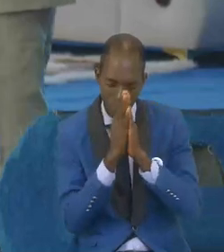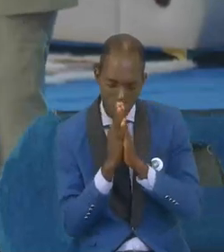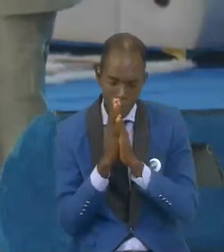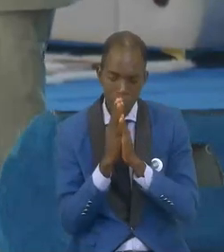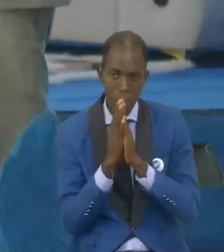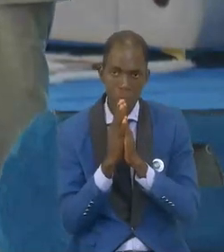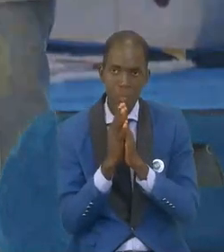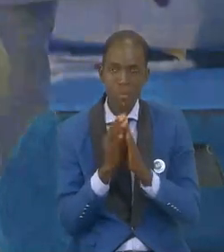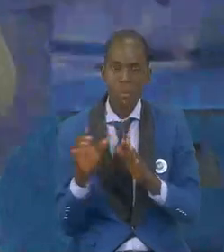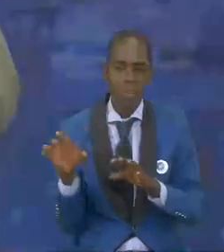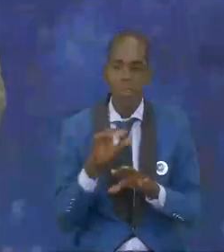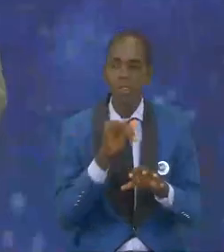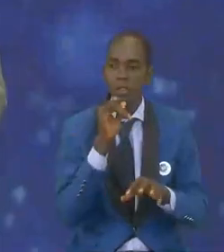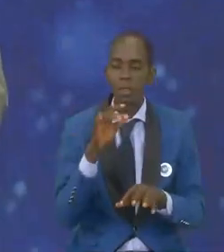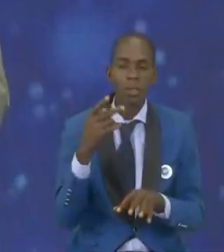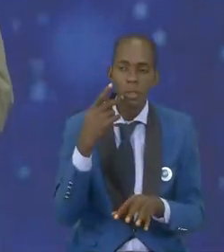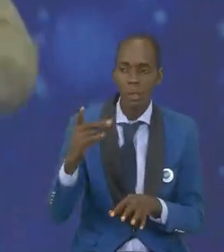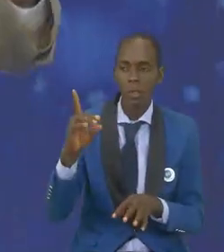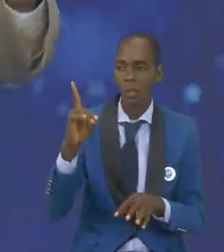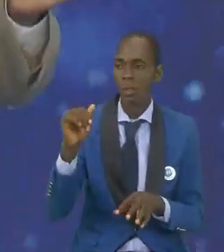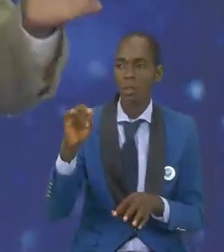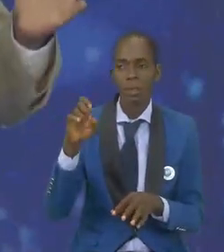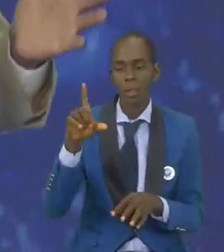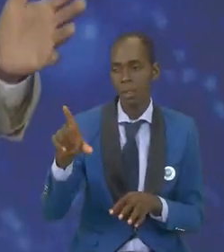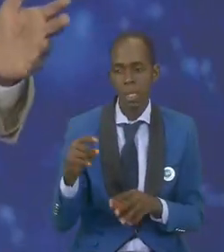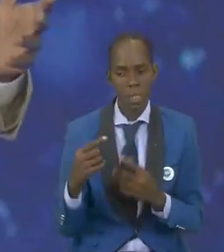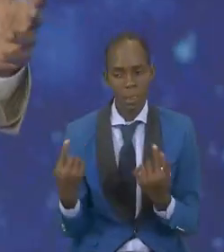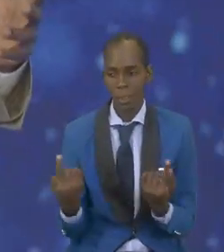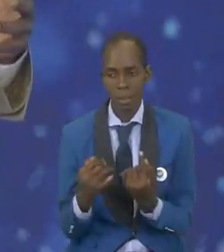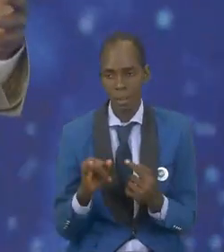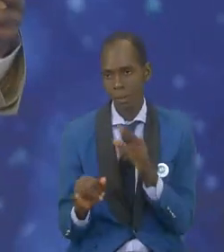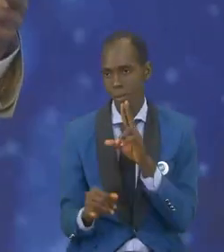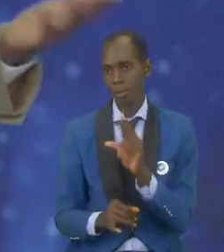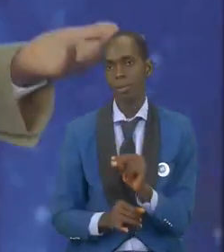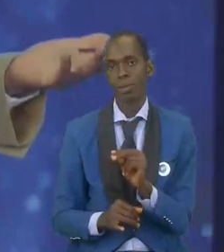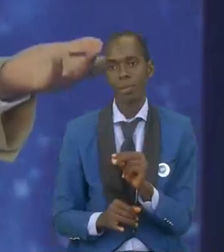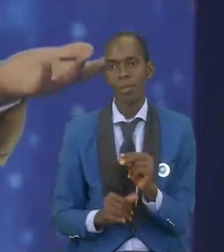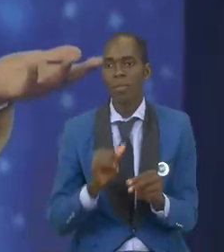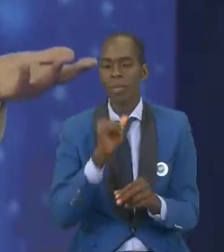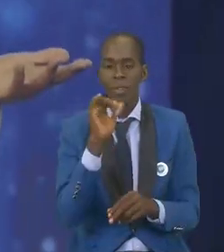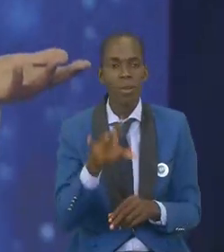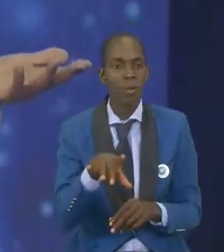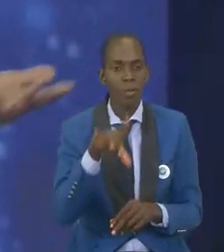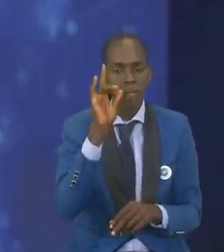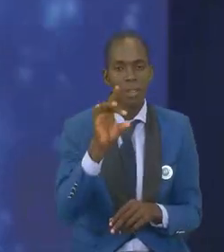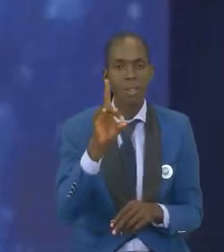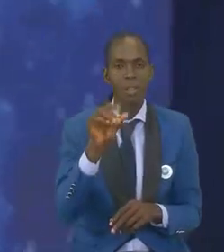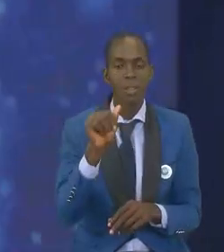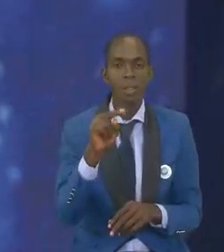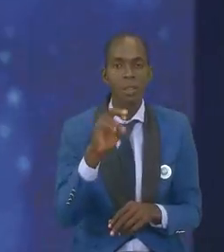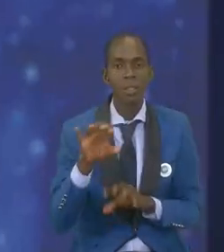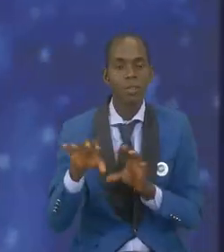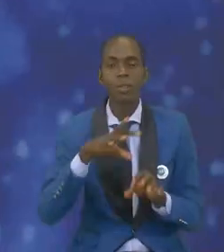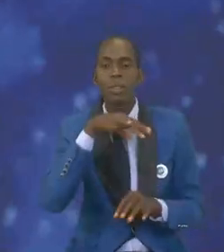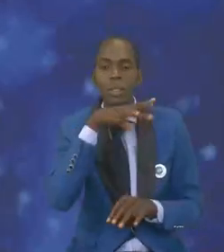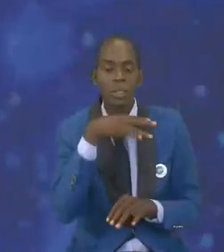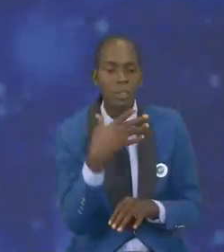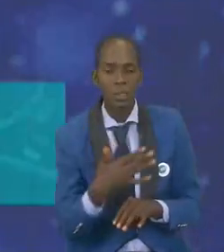trouvèrent Daniel qui priait ils l'ont pas trouvé en train de pêcher ils l'ont pas